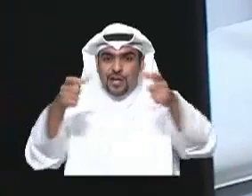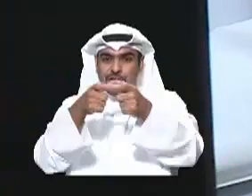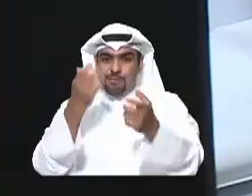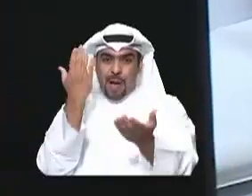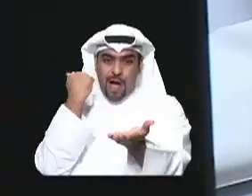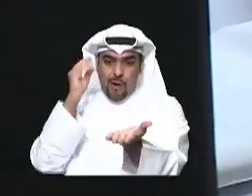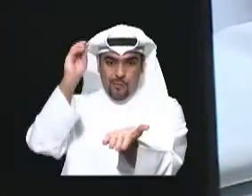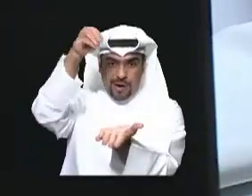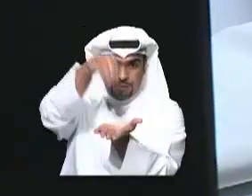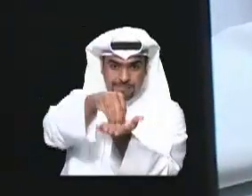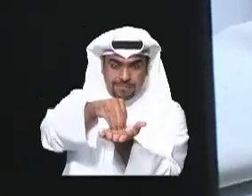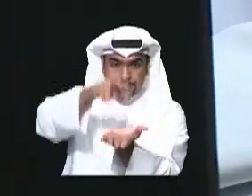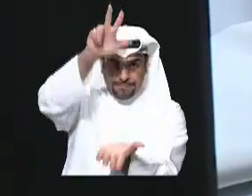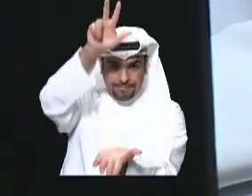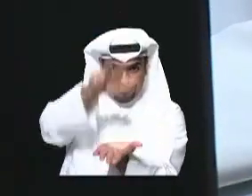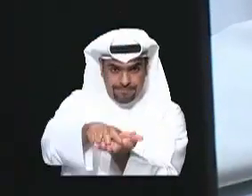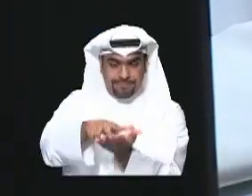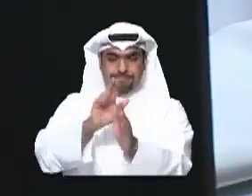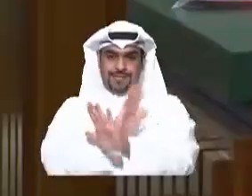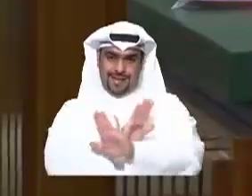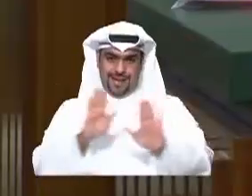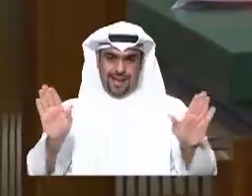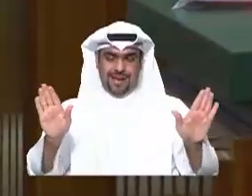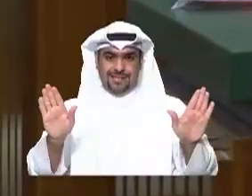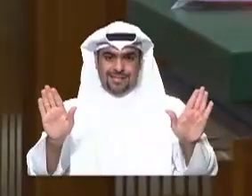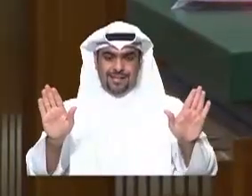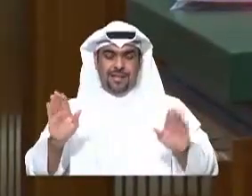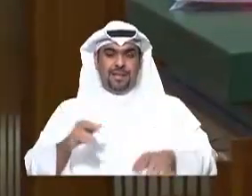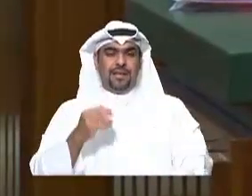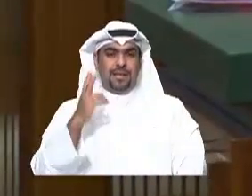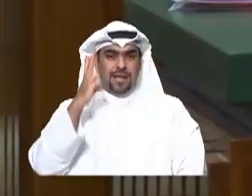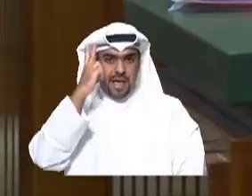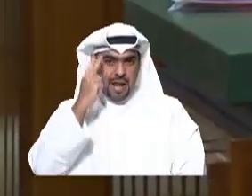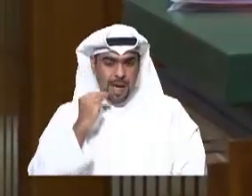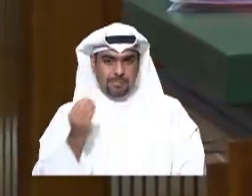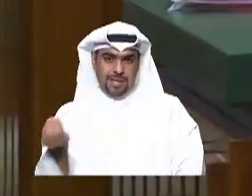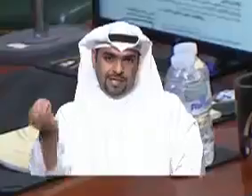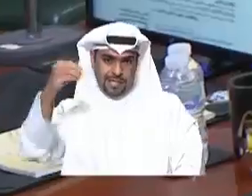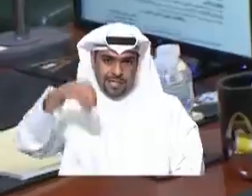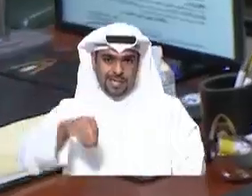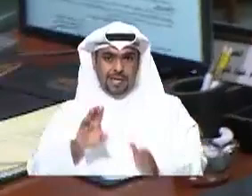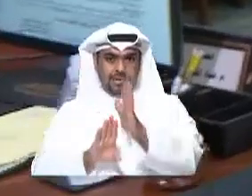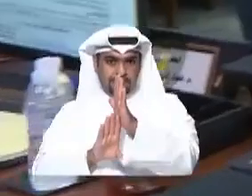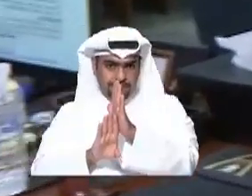المحافظات أو اللجان الأخرى بالمجلس البلدي بحثا عن المزيد من تحقيق